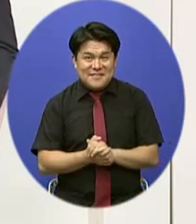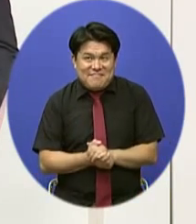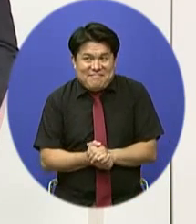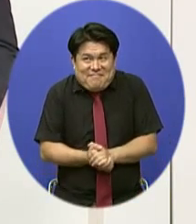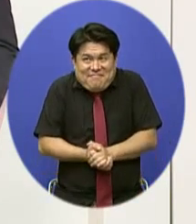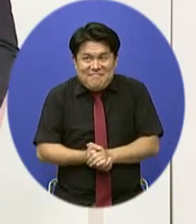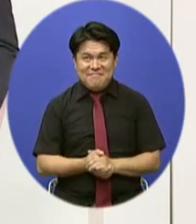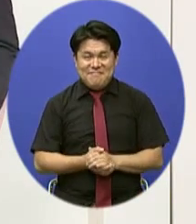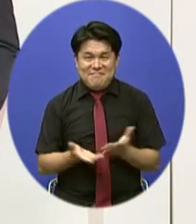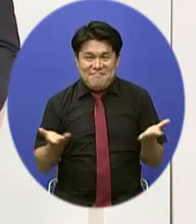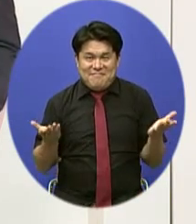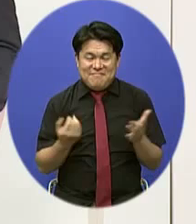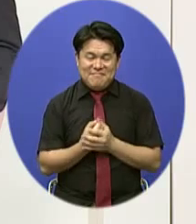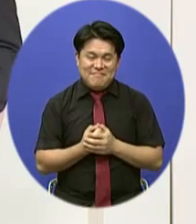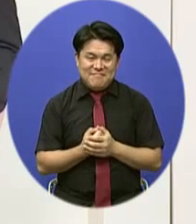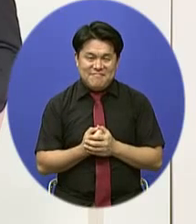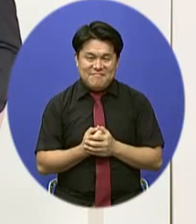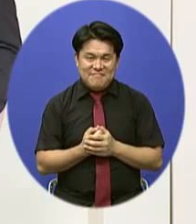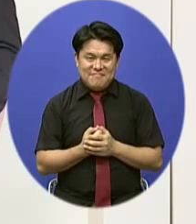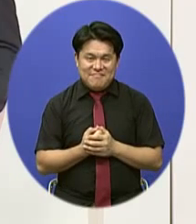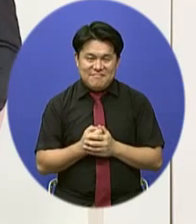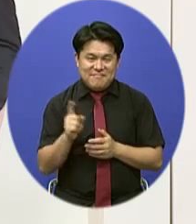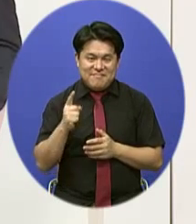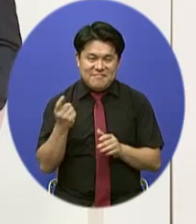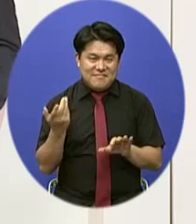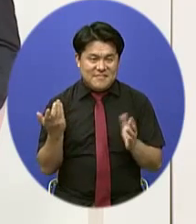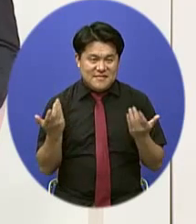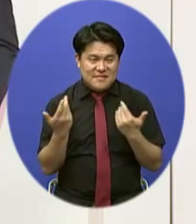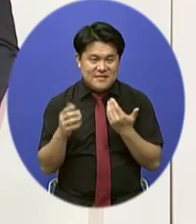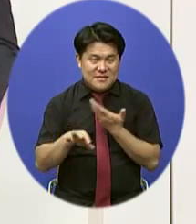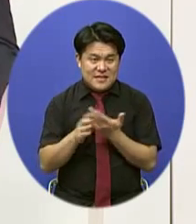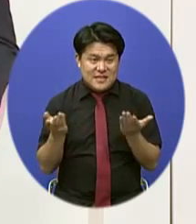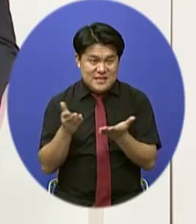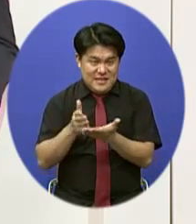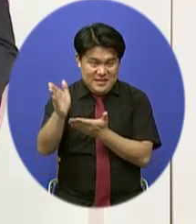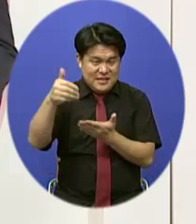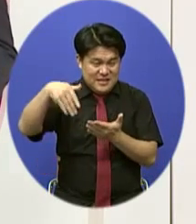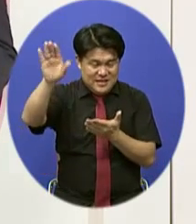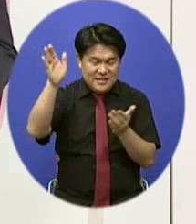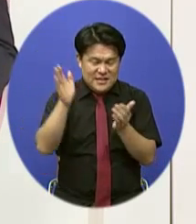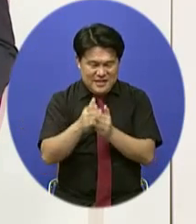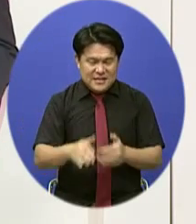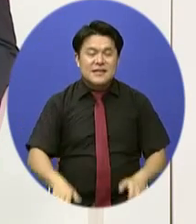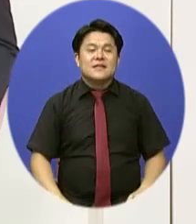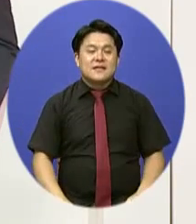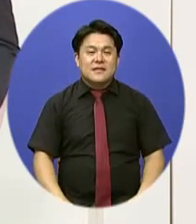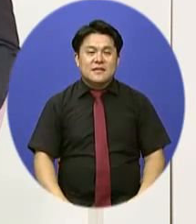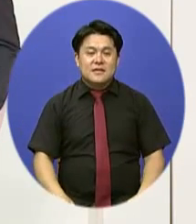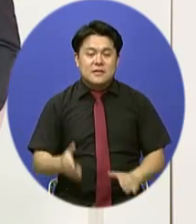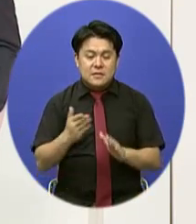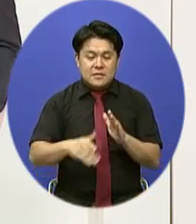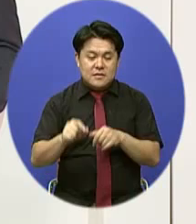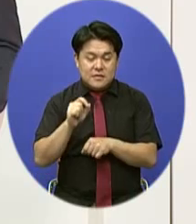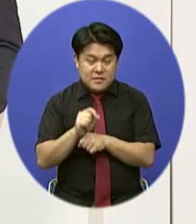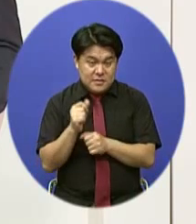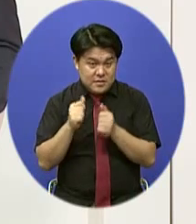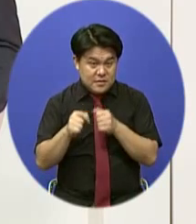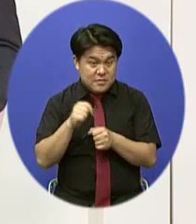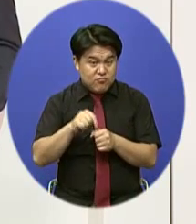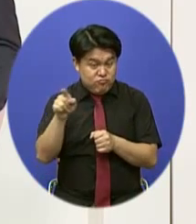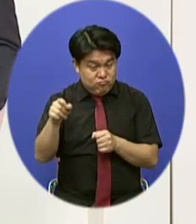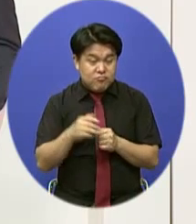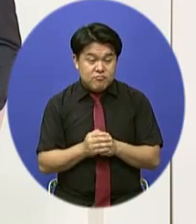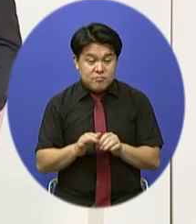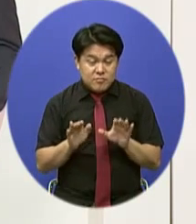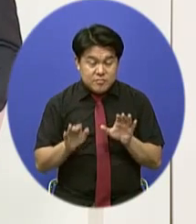글쎄요, 그냥 다른 진로로 갔죠 뭐. 아 그때 그랬다 참. 네. 다른 진로로 갔고 공무원 시험 보려고. 아 네. 잘했어요.